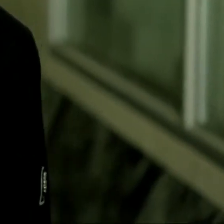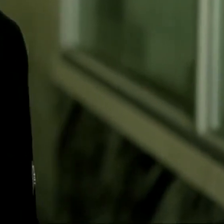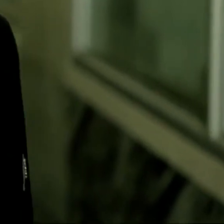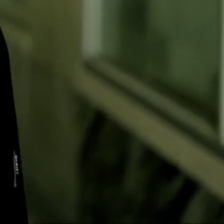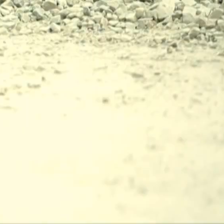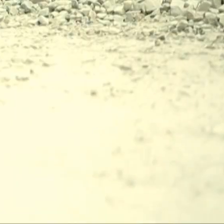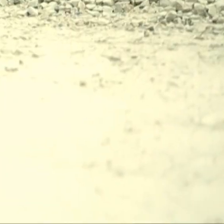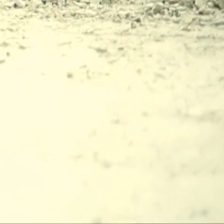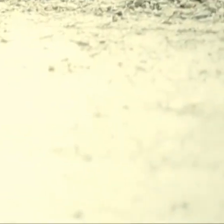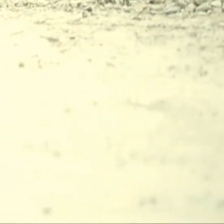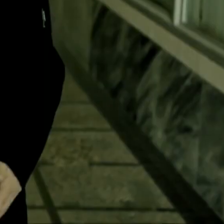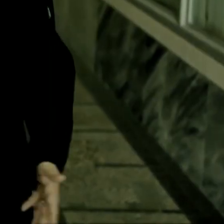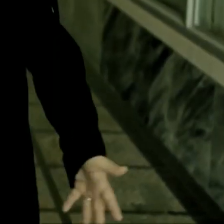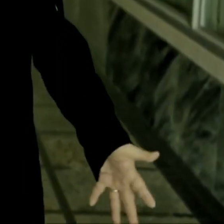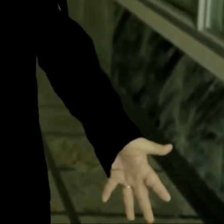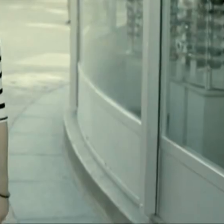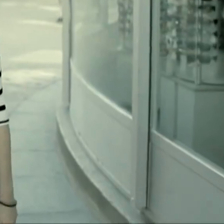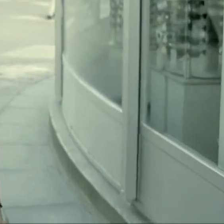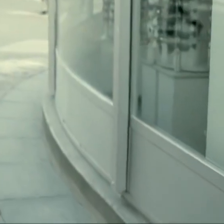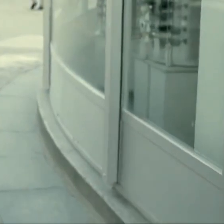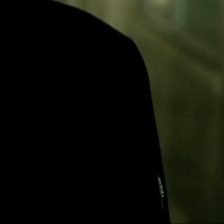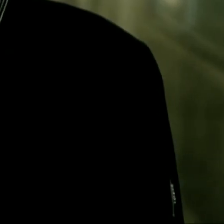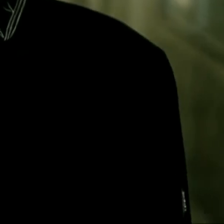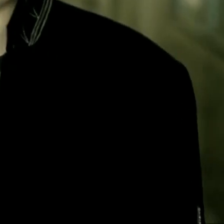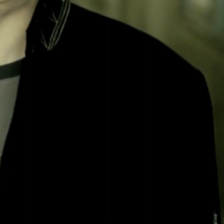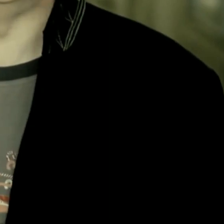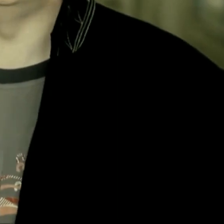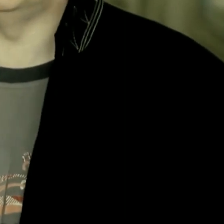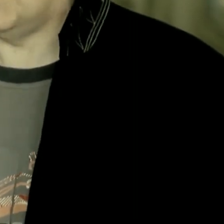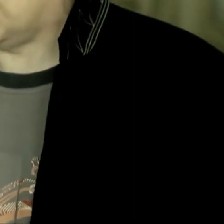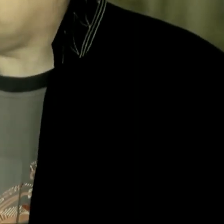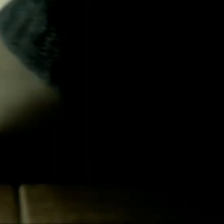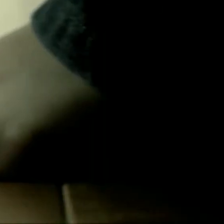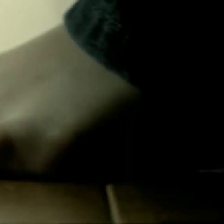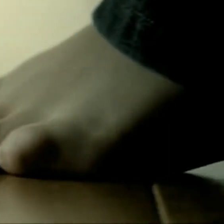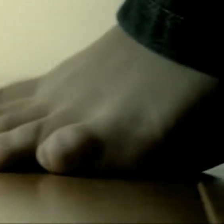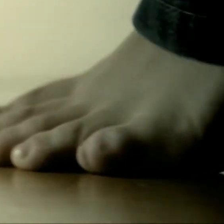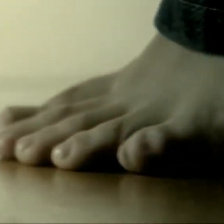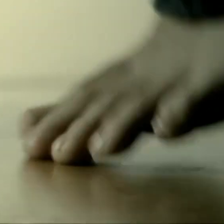Anđeli čuvari tvoje korake prate.